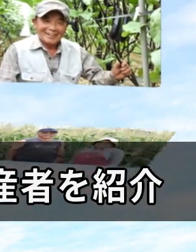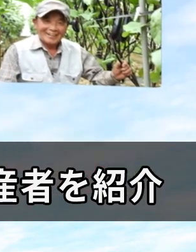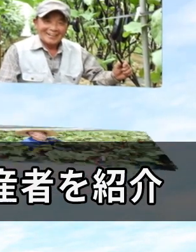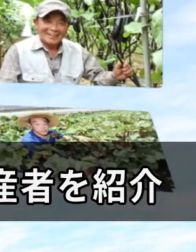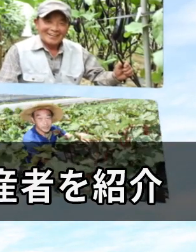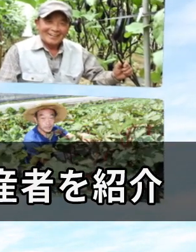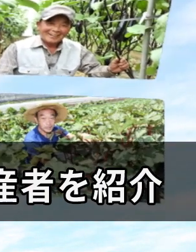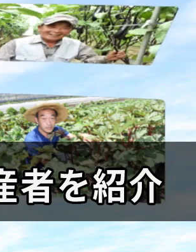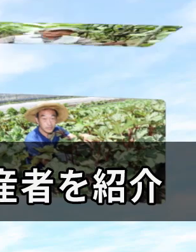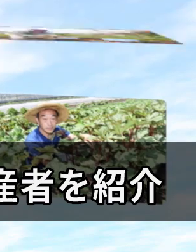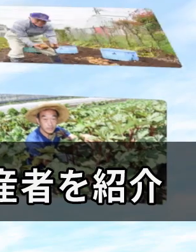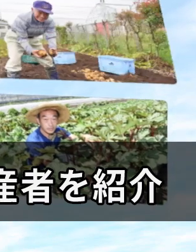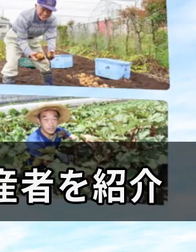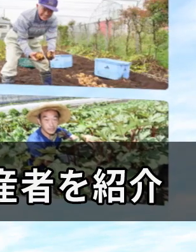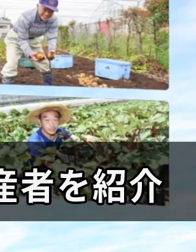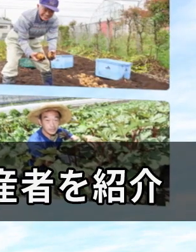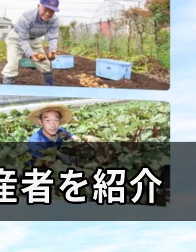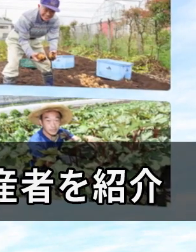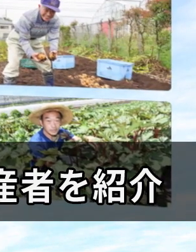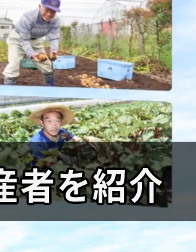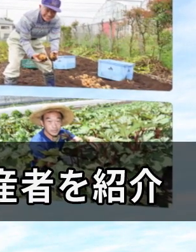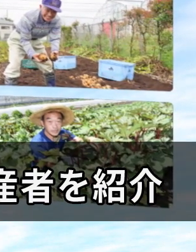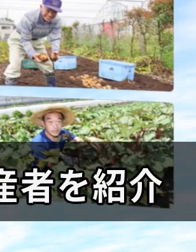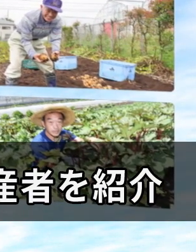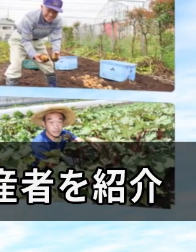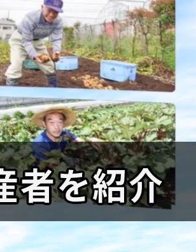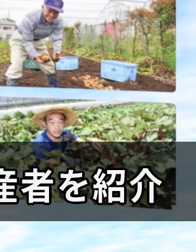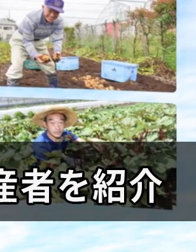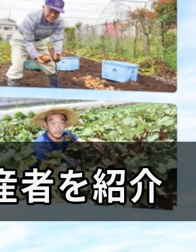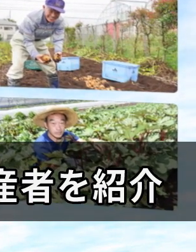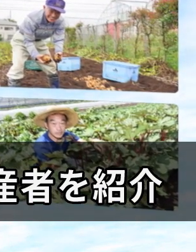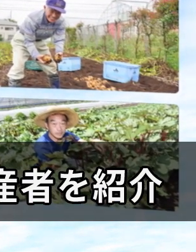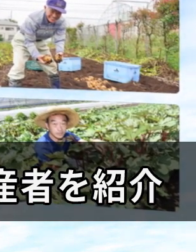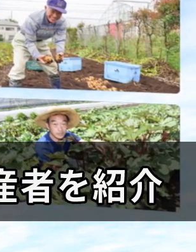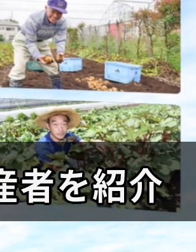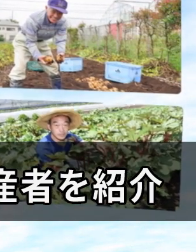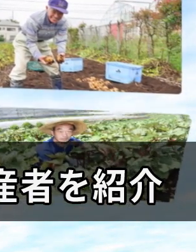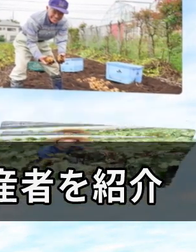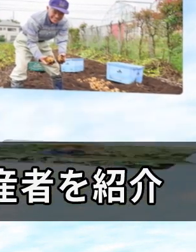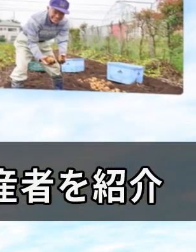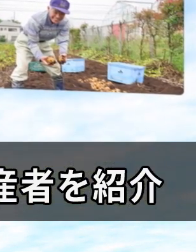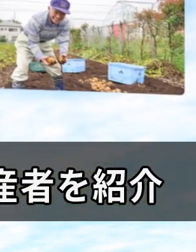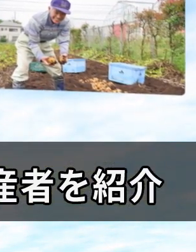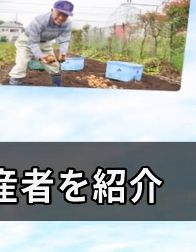て練馬の脳を支えている生産者の皆さんをご紹介します